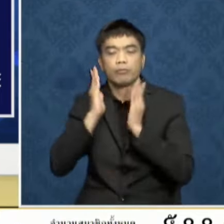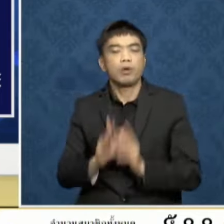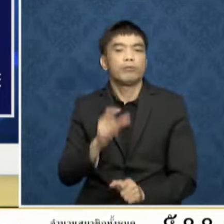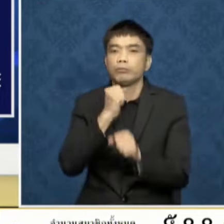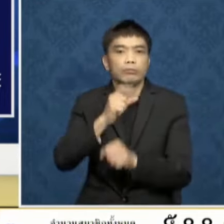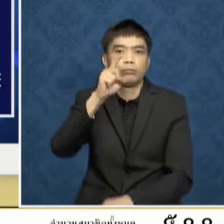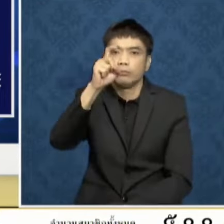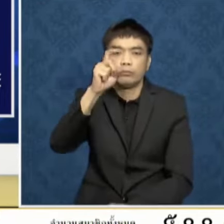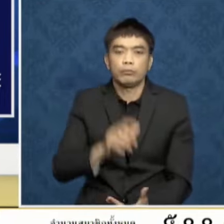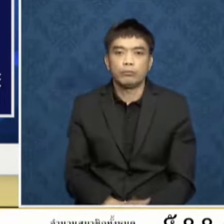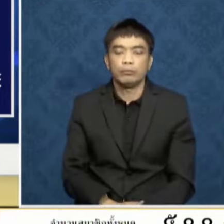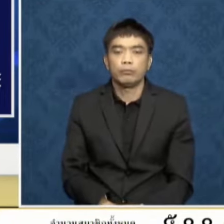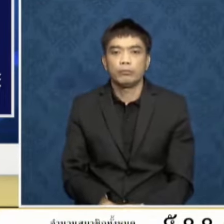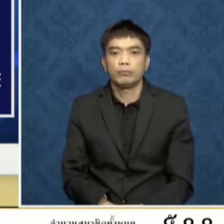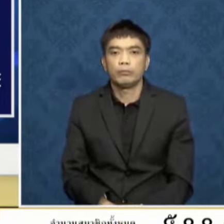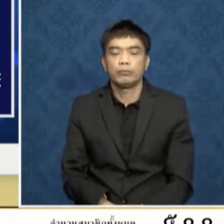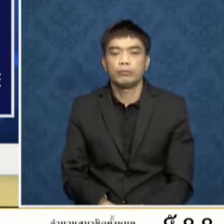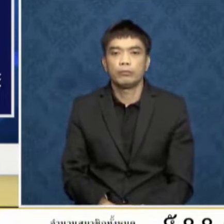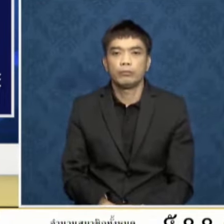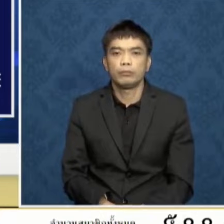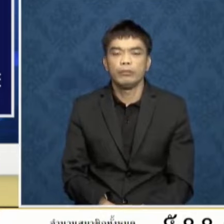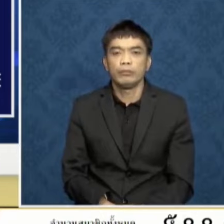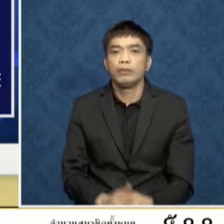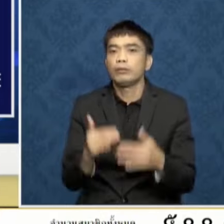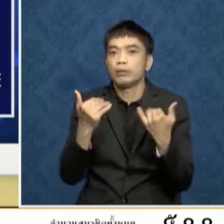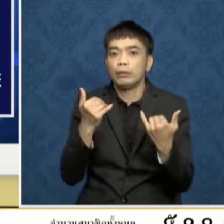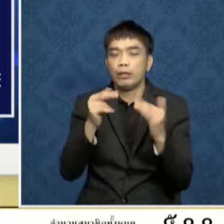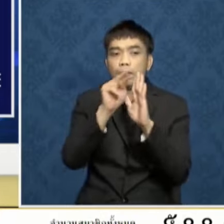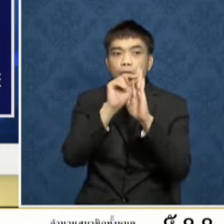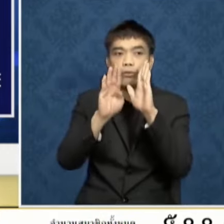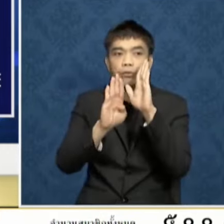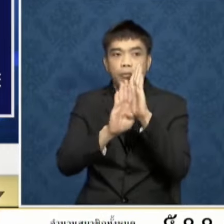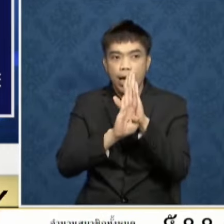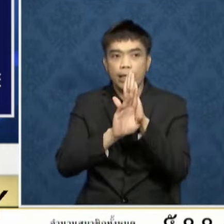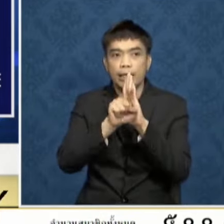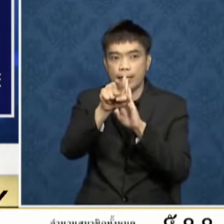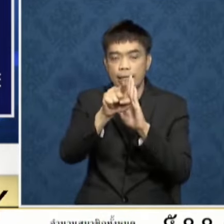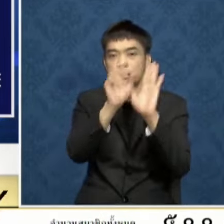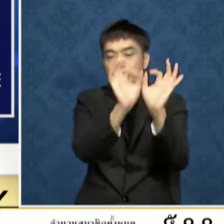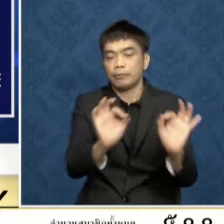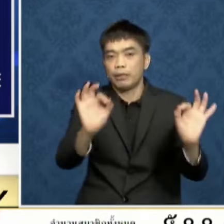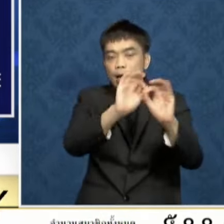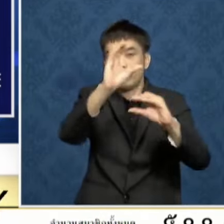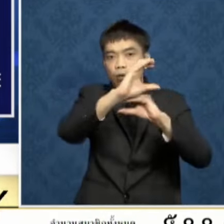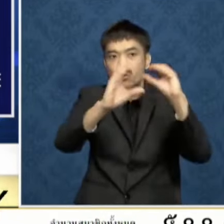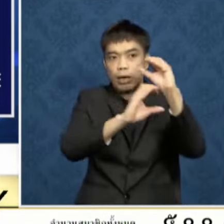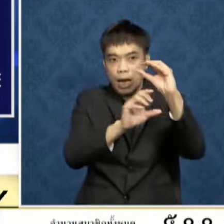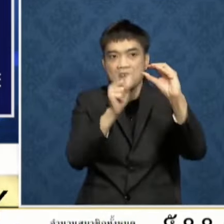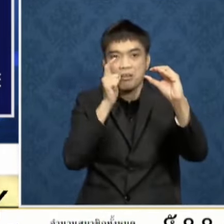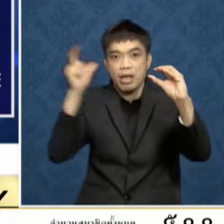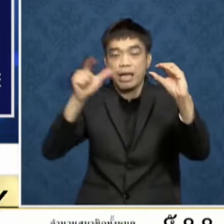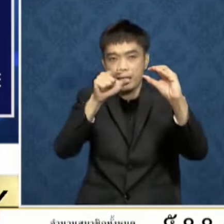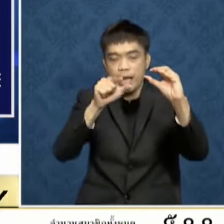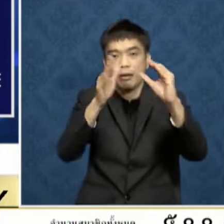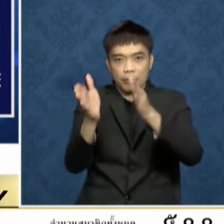ค่ะนอกจากนี้นะคะนอกจากนโยบาย Soft Powerที่เป็นนโยบายเรือธงที่จะผลิตคนผ่านโครงการโ Forceแล้วก็จะ